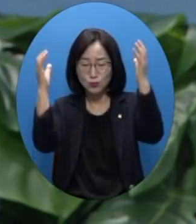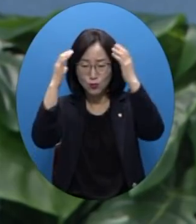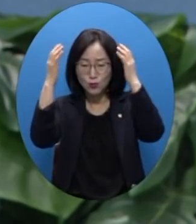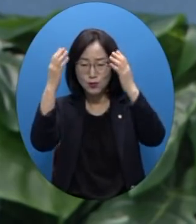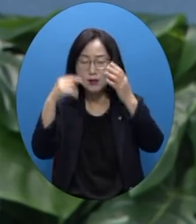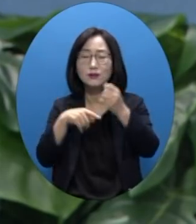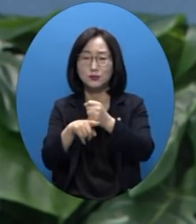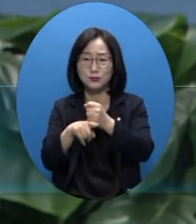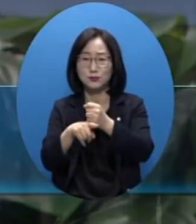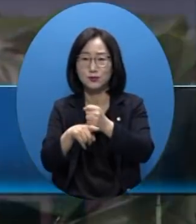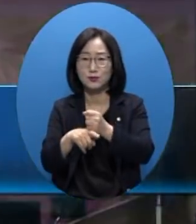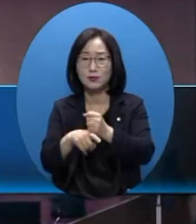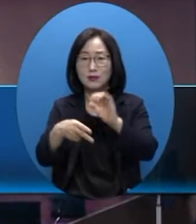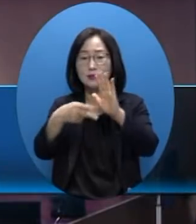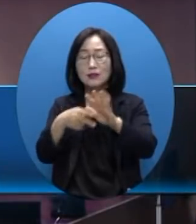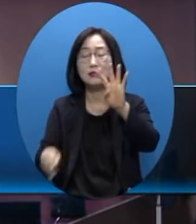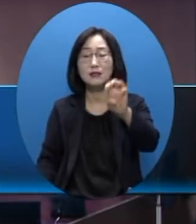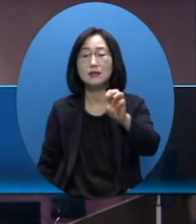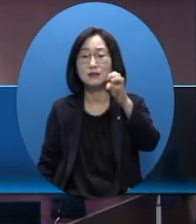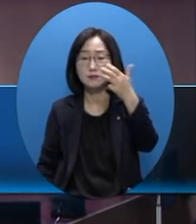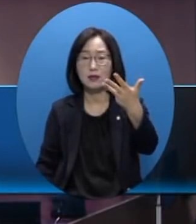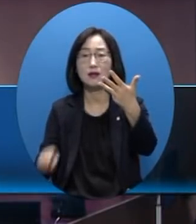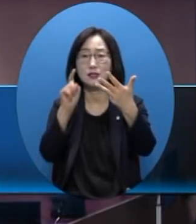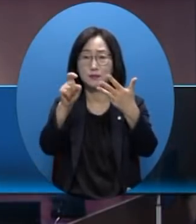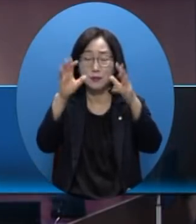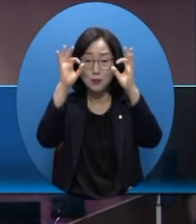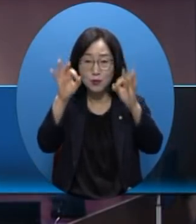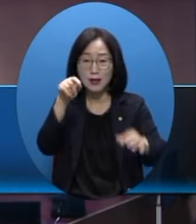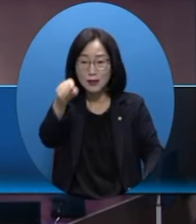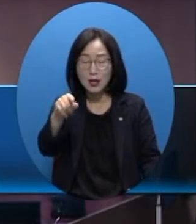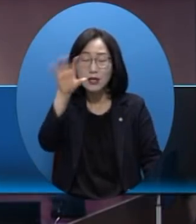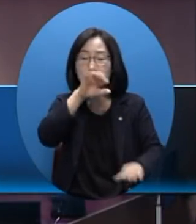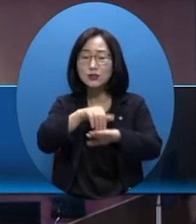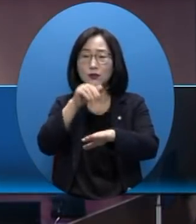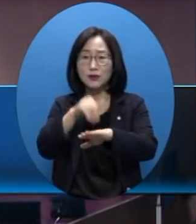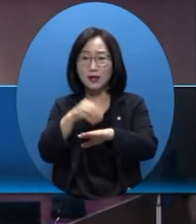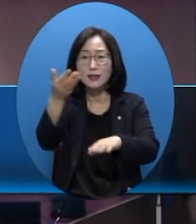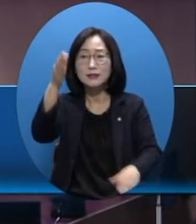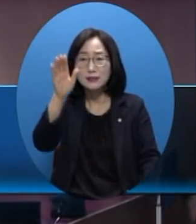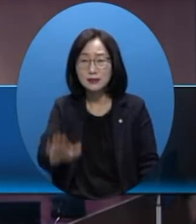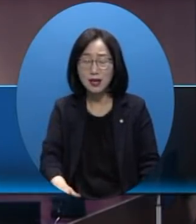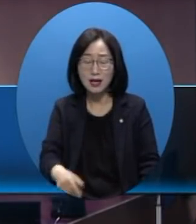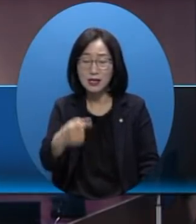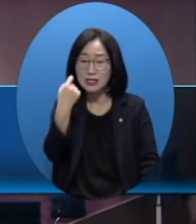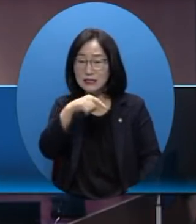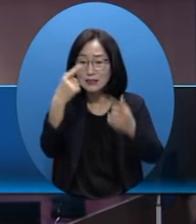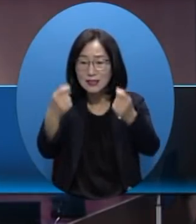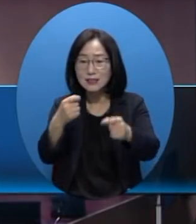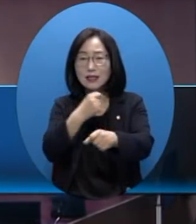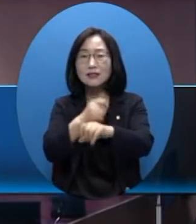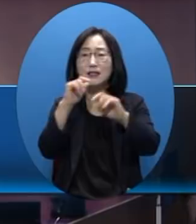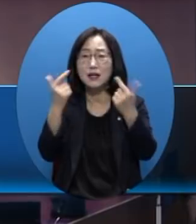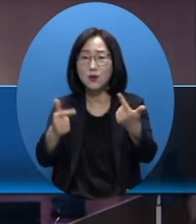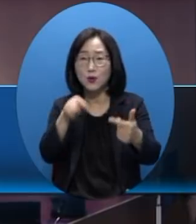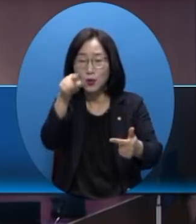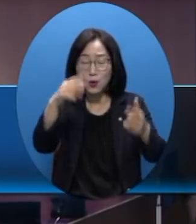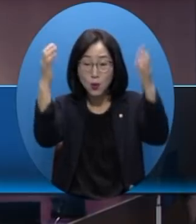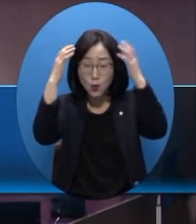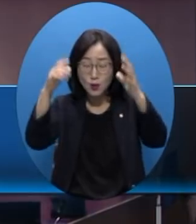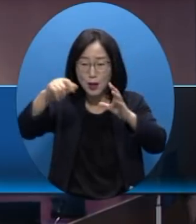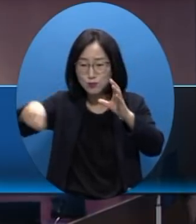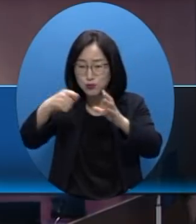것입니다. 이사야 48장 10절입니다. 보라 내가 너를 연단하였으나 은처럼 하지 아니하고 너를